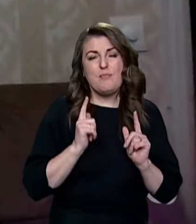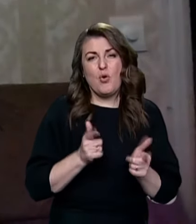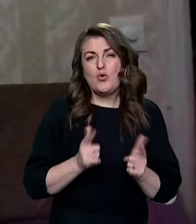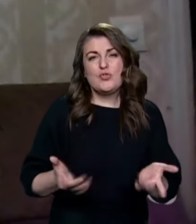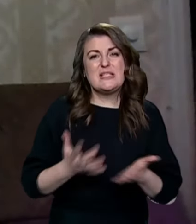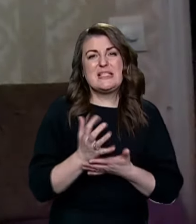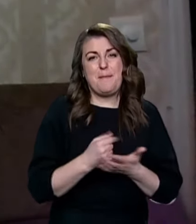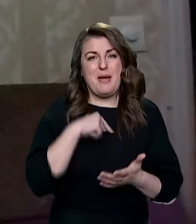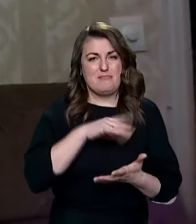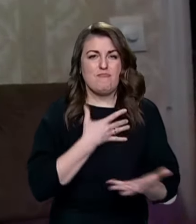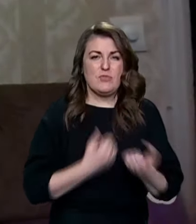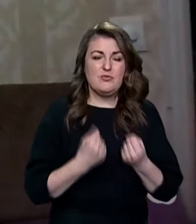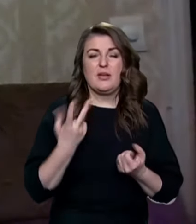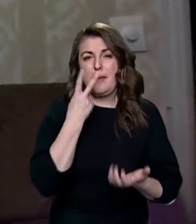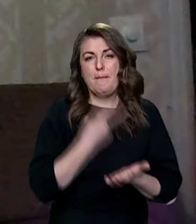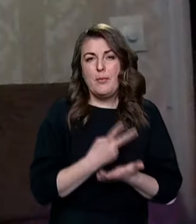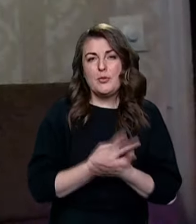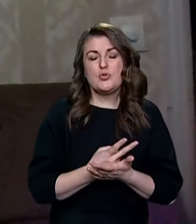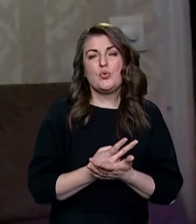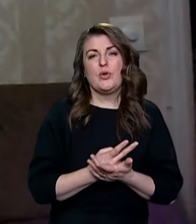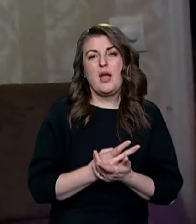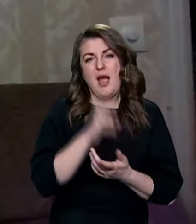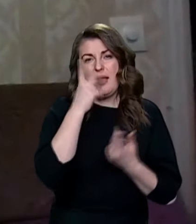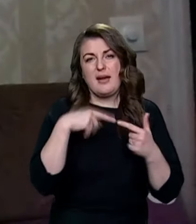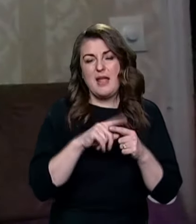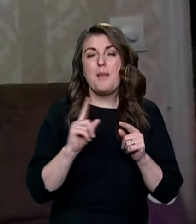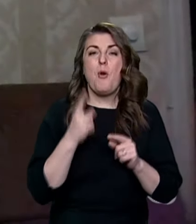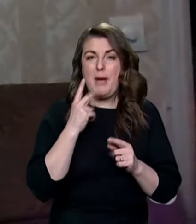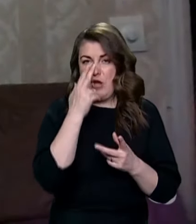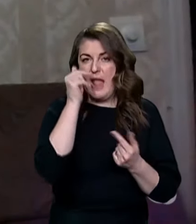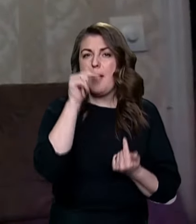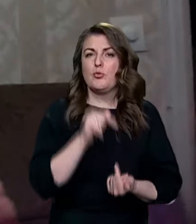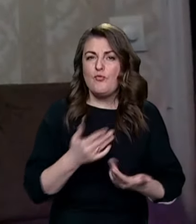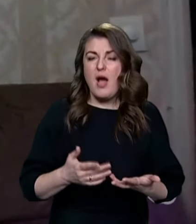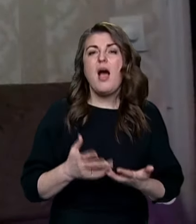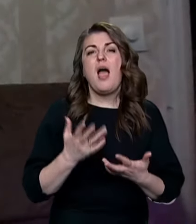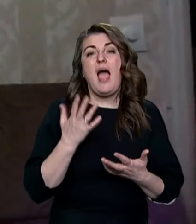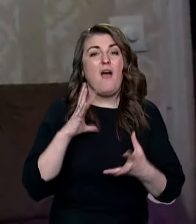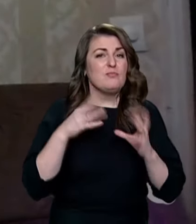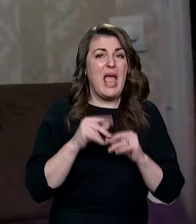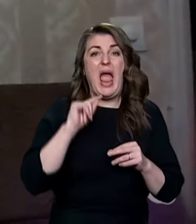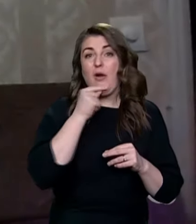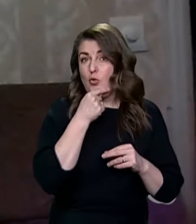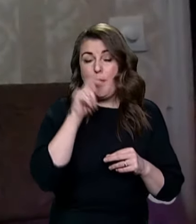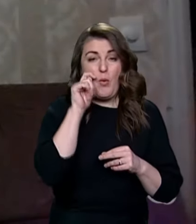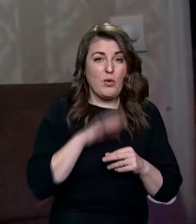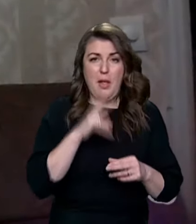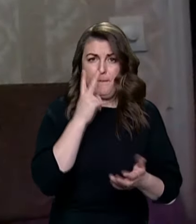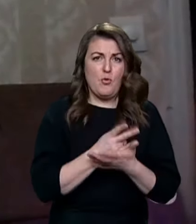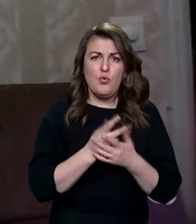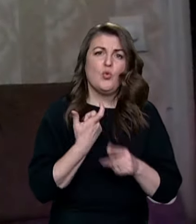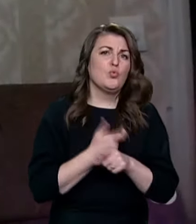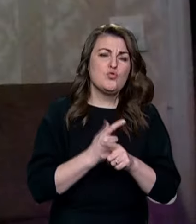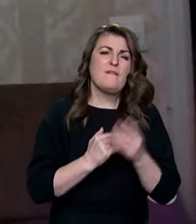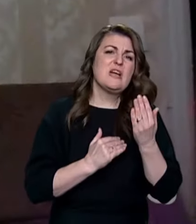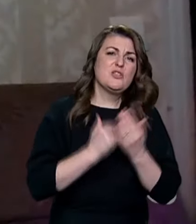погоджуюсь, запас міцності, який демонструє, що країна, по-перше, адаптувалась. Як взагалі економіка України, вона продемонструвала